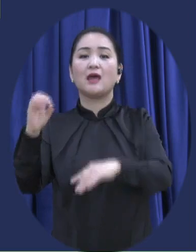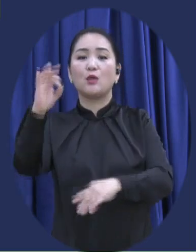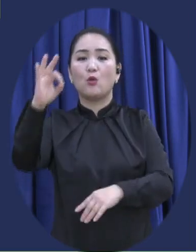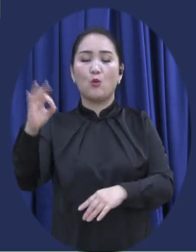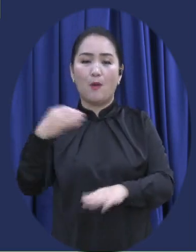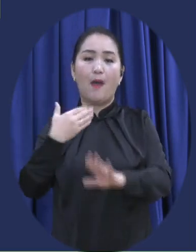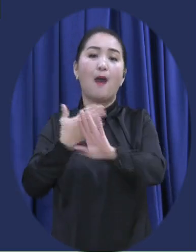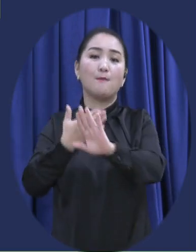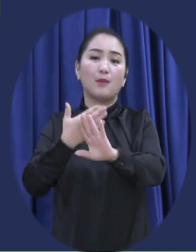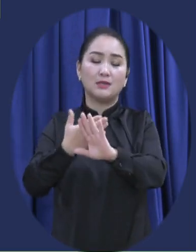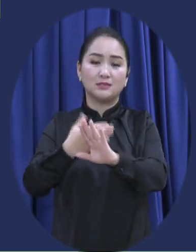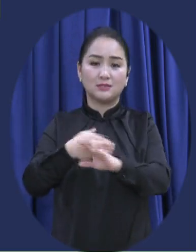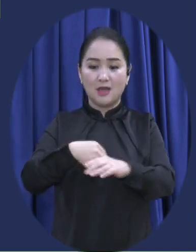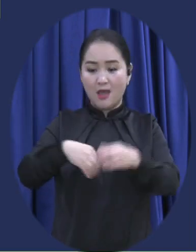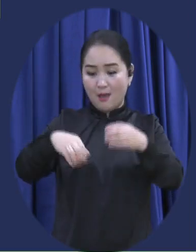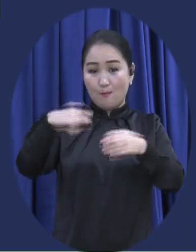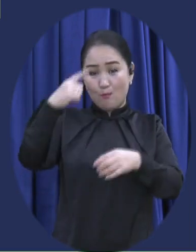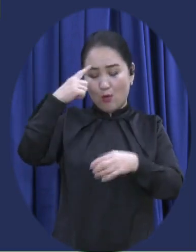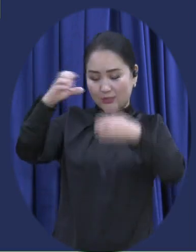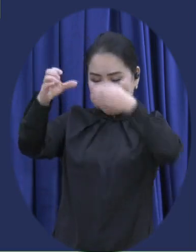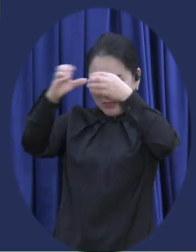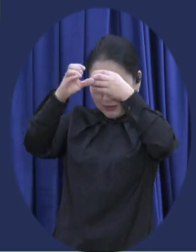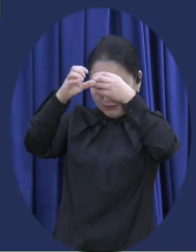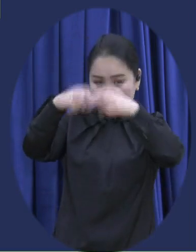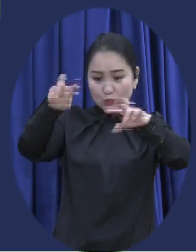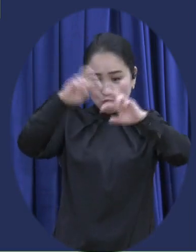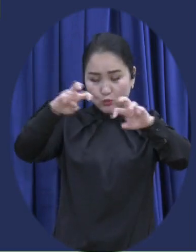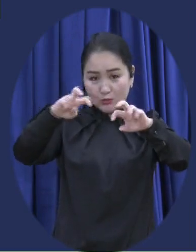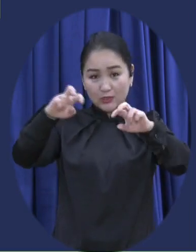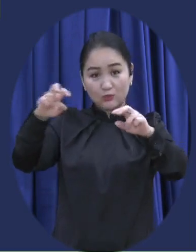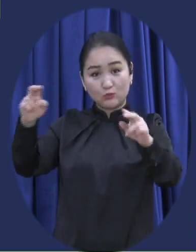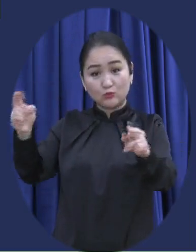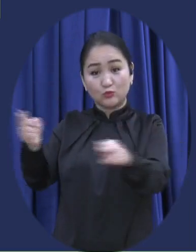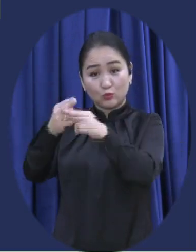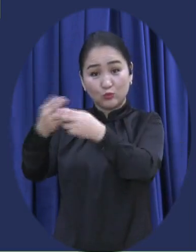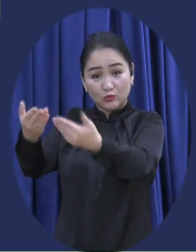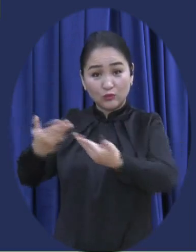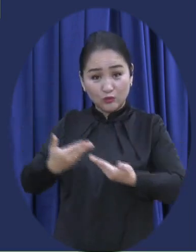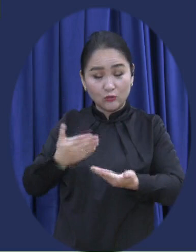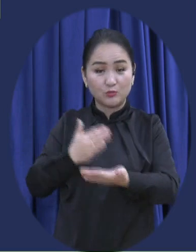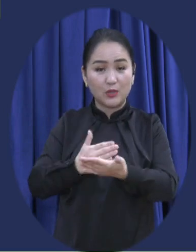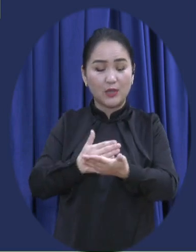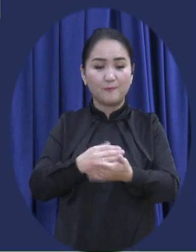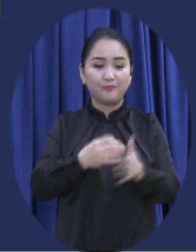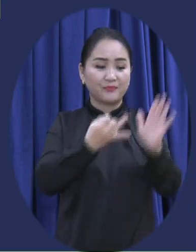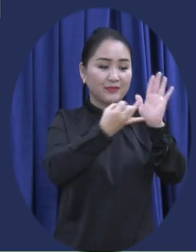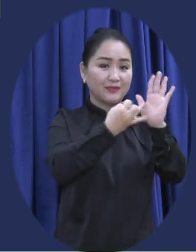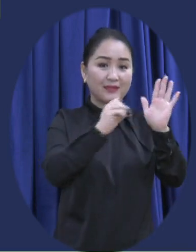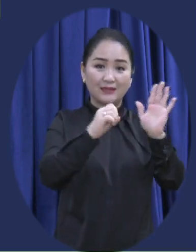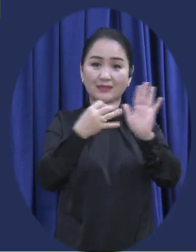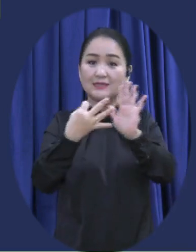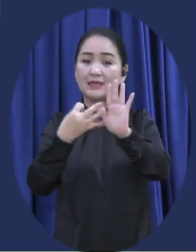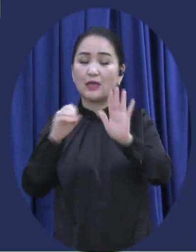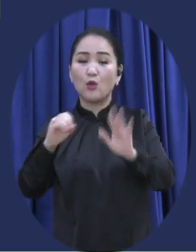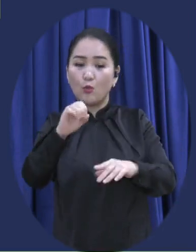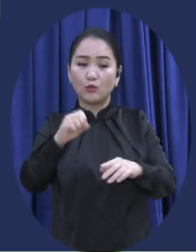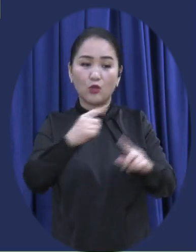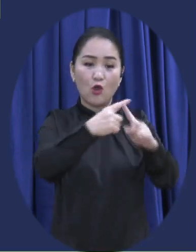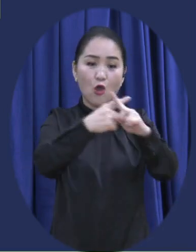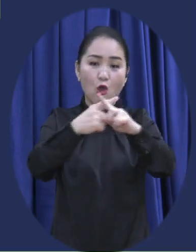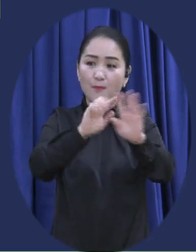эрдэмтэд, манай судлаачид тэгж тооцоолж гаргаж өгч байгаа. Энэ нь бол одоо 70-80% нь бид нар хөл хорой тавиад